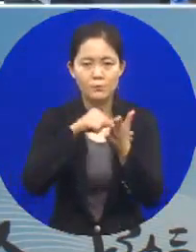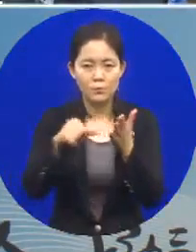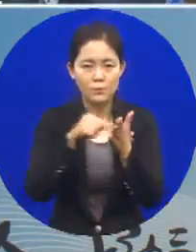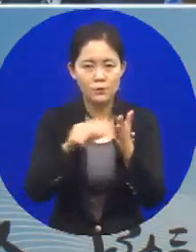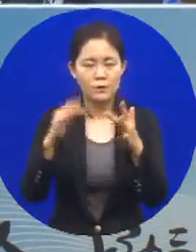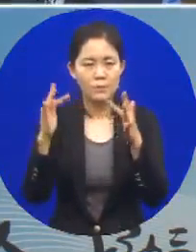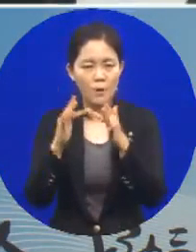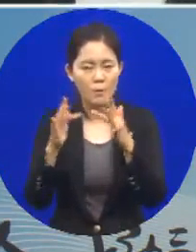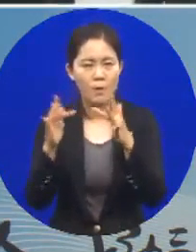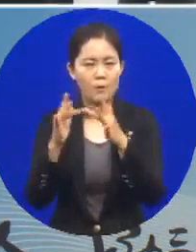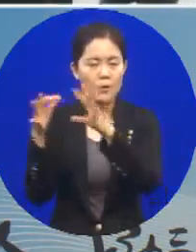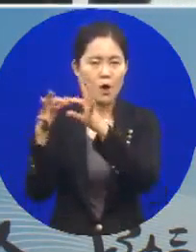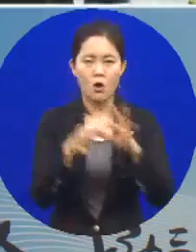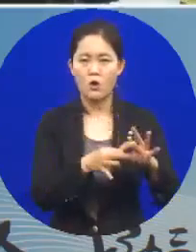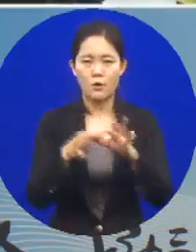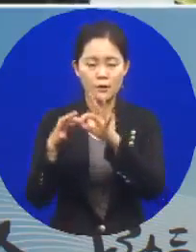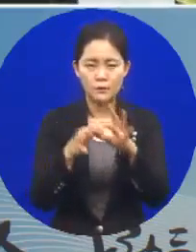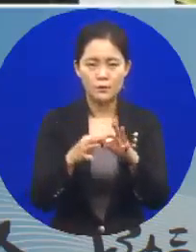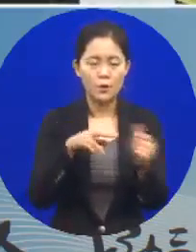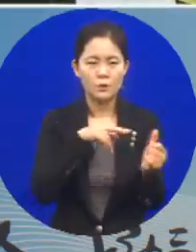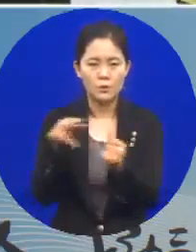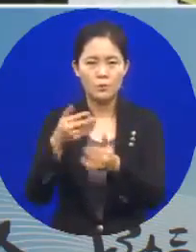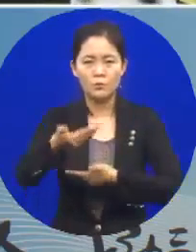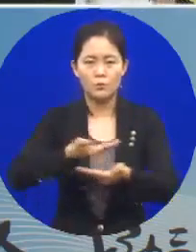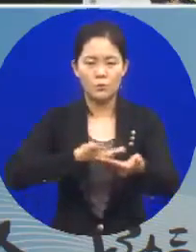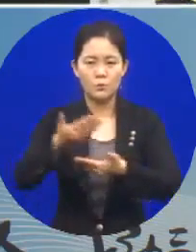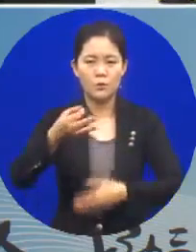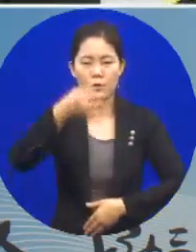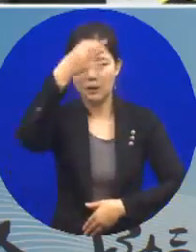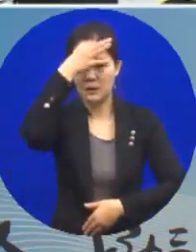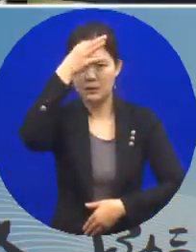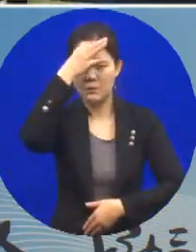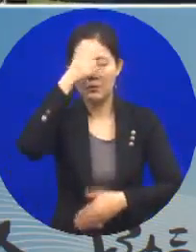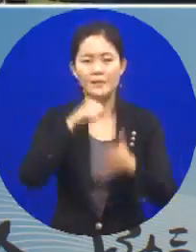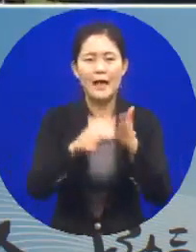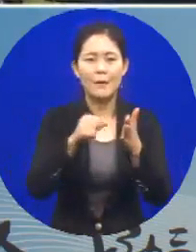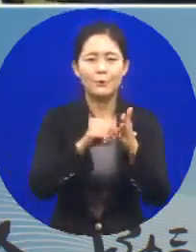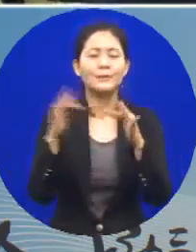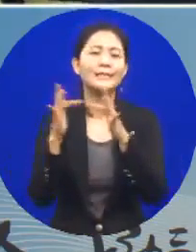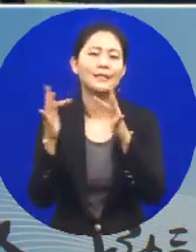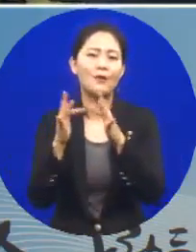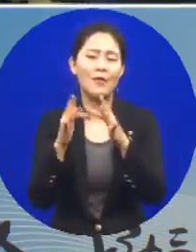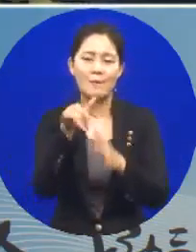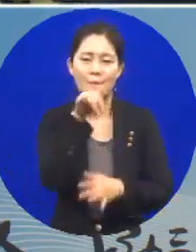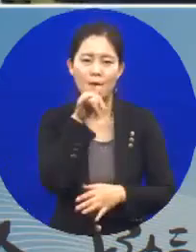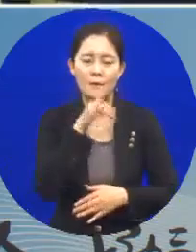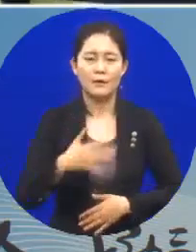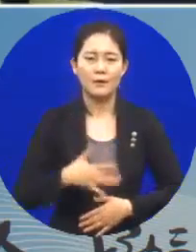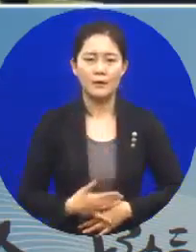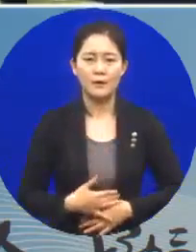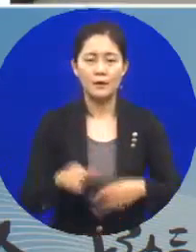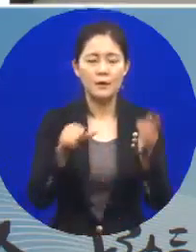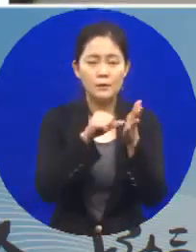가전제품이나 전자기기 등 사물을 네트워크로 연결해 정보를 주고받는 기술을 사물인터넷이라고 하죠. 사람이 조작하지